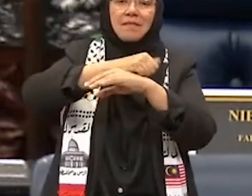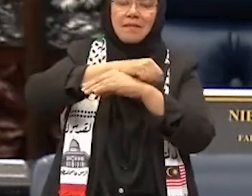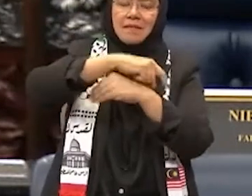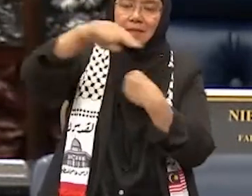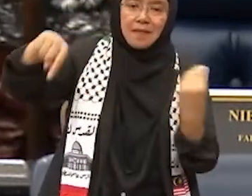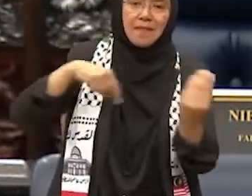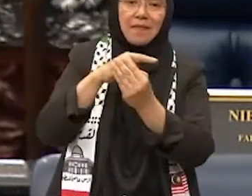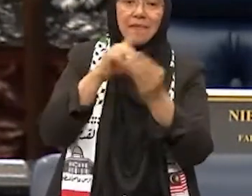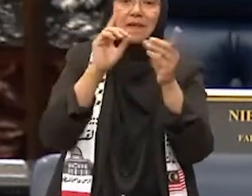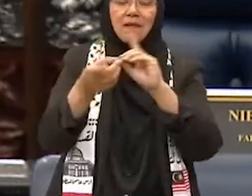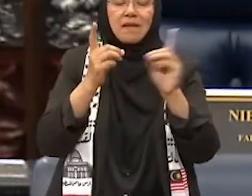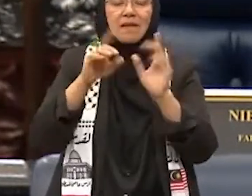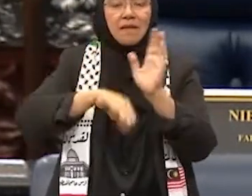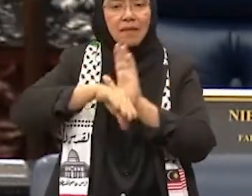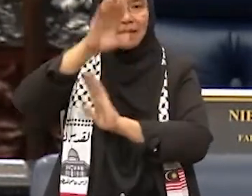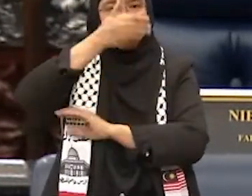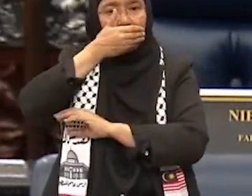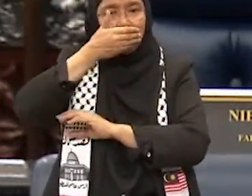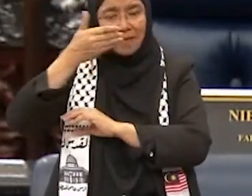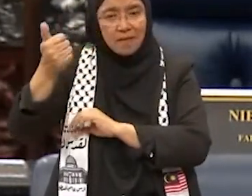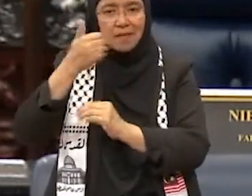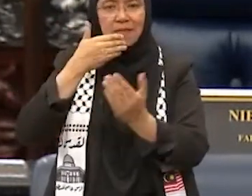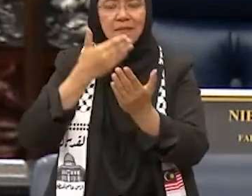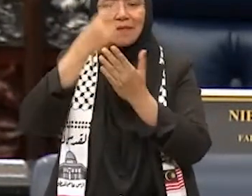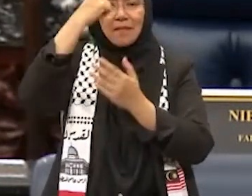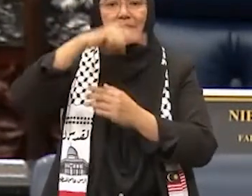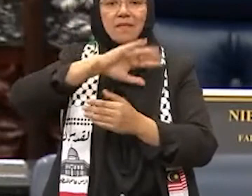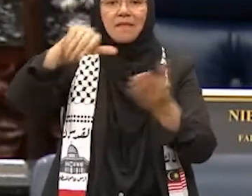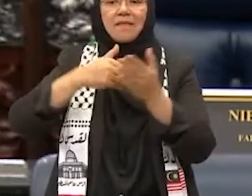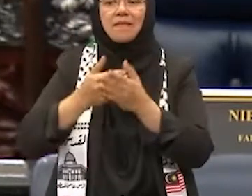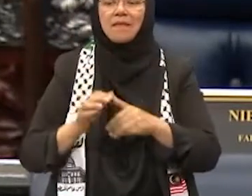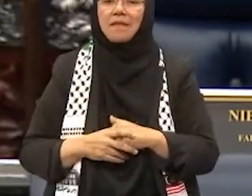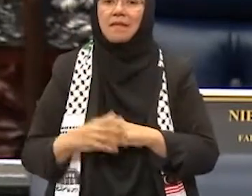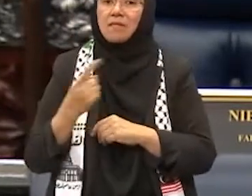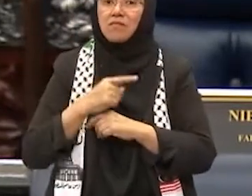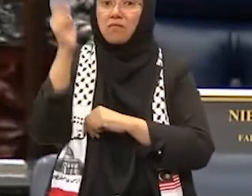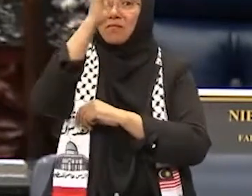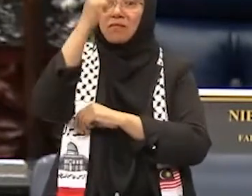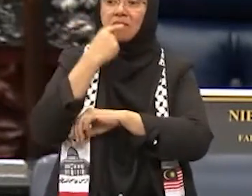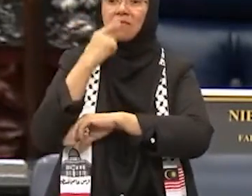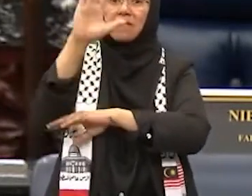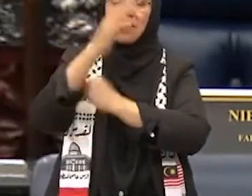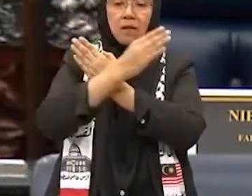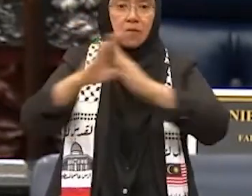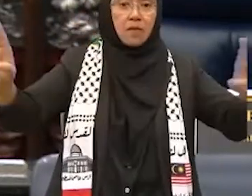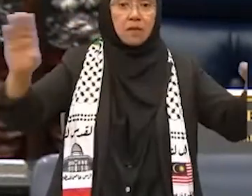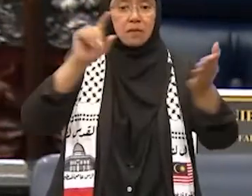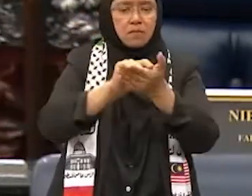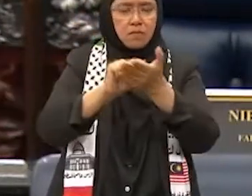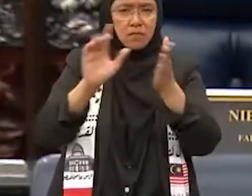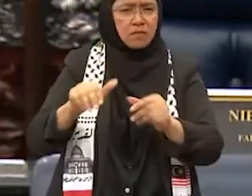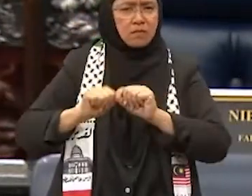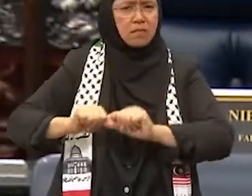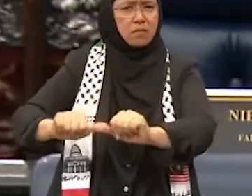Harmoni dan kondusif untuk semua kerajaan memberi jaminan bahawa kebebasan media akan terus dipertahan dan pendirian itu